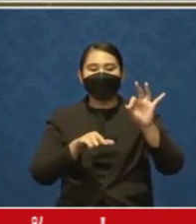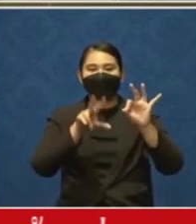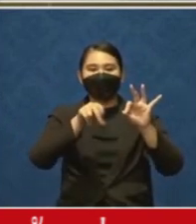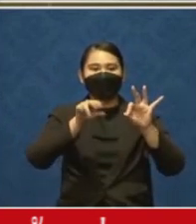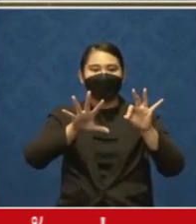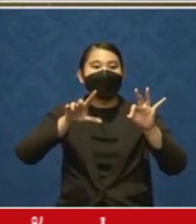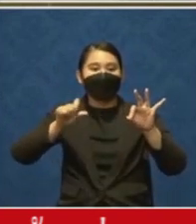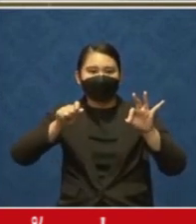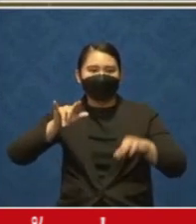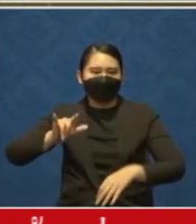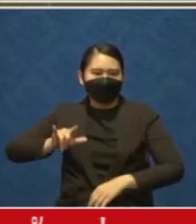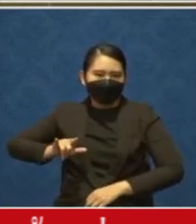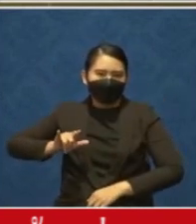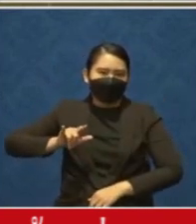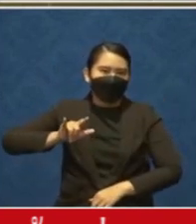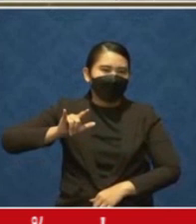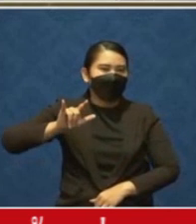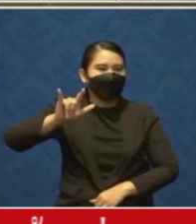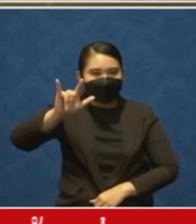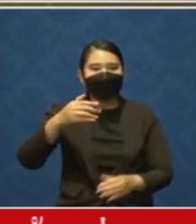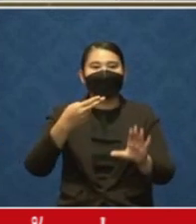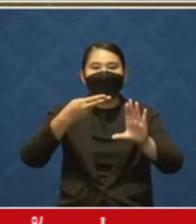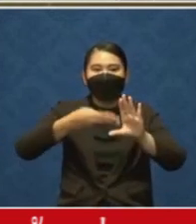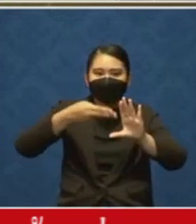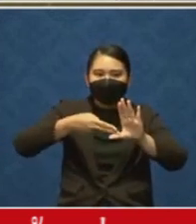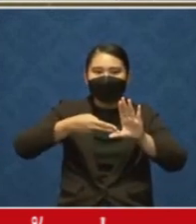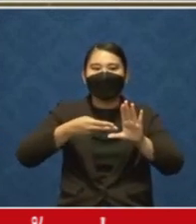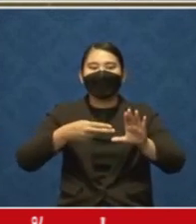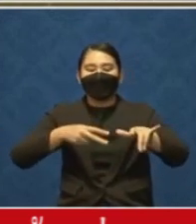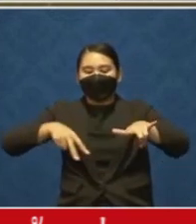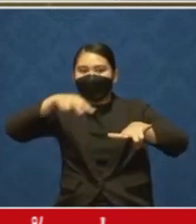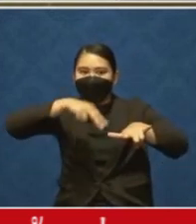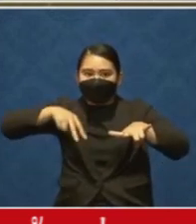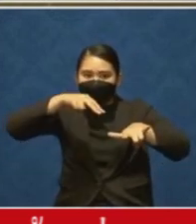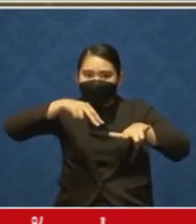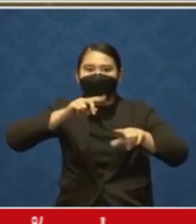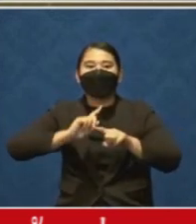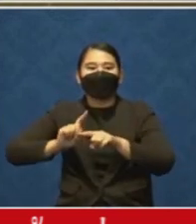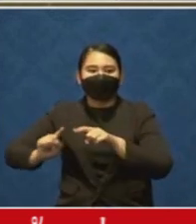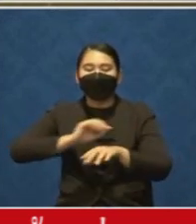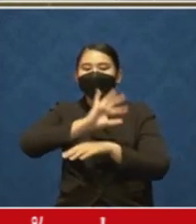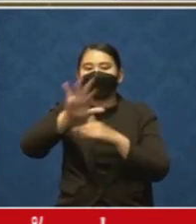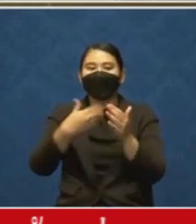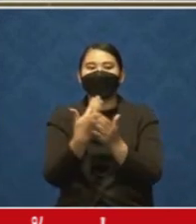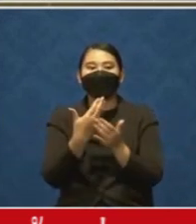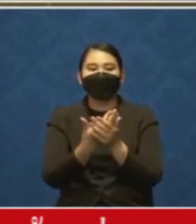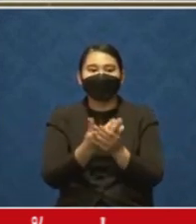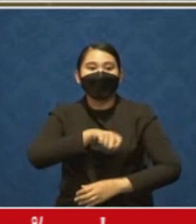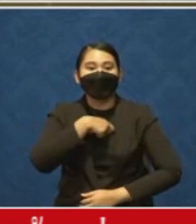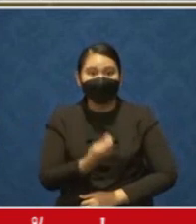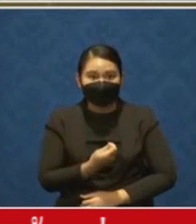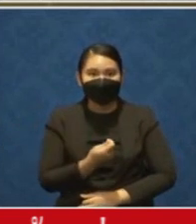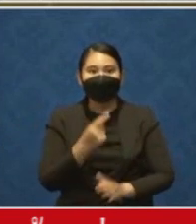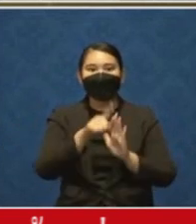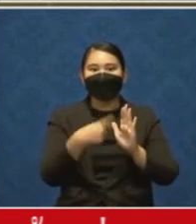นะครับจะต้องเสียค่าใช้จ่ายค่าน้ำมันเชื้อเพลิงค่าดูแลรักษาทั้งหมดเนี่ยครับท่านประธานชั่วโมงหนึ่ง